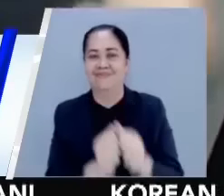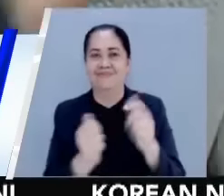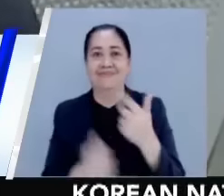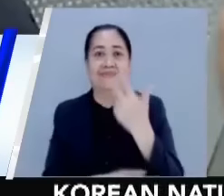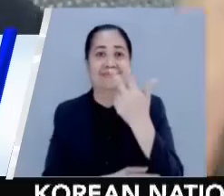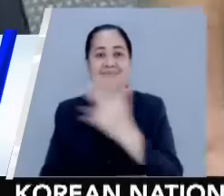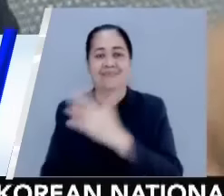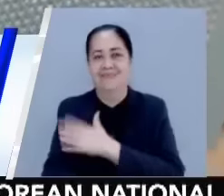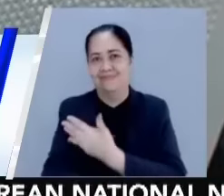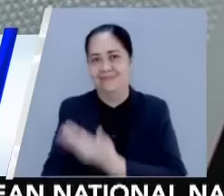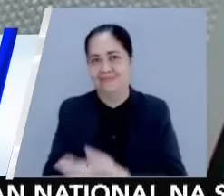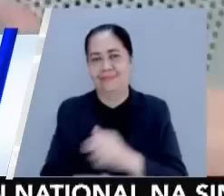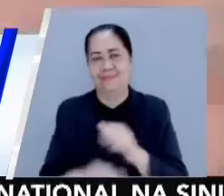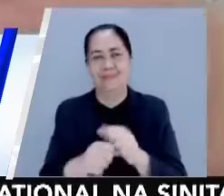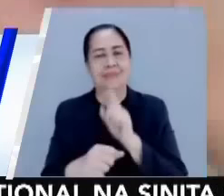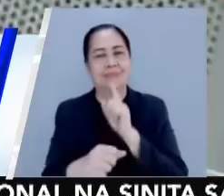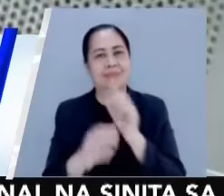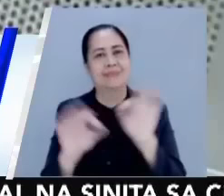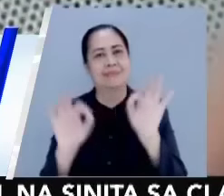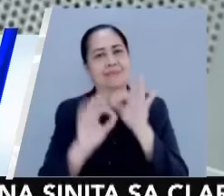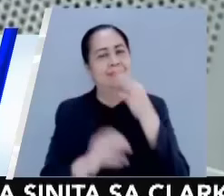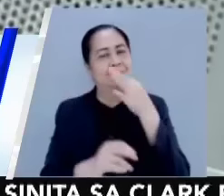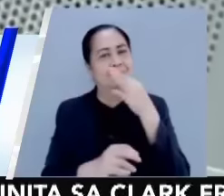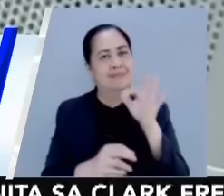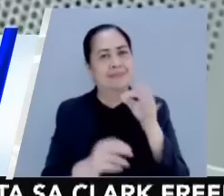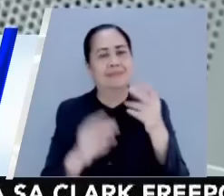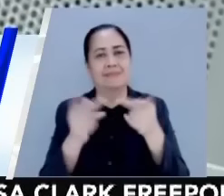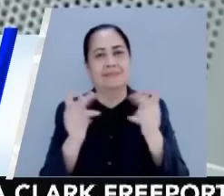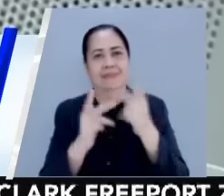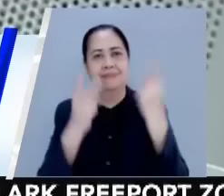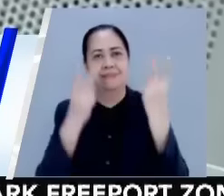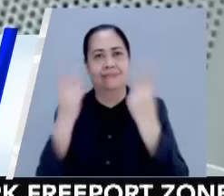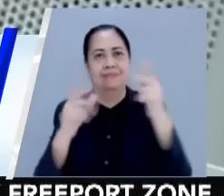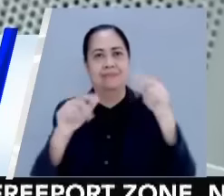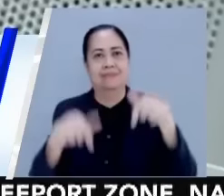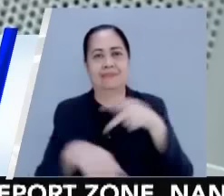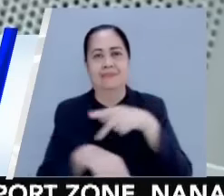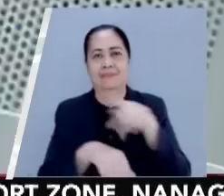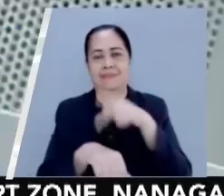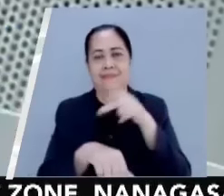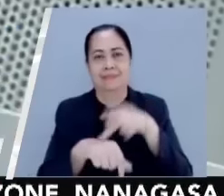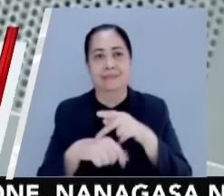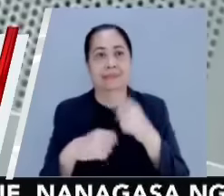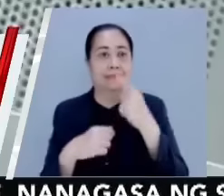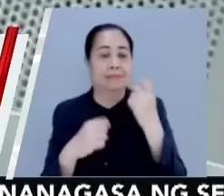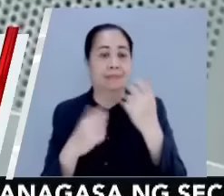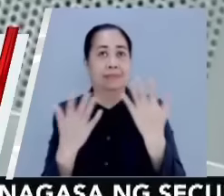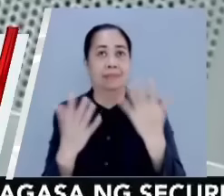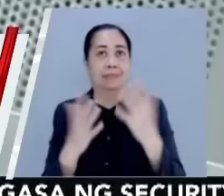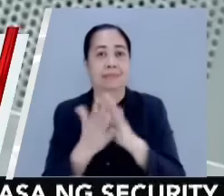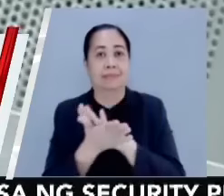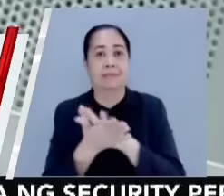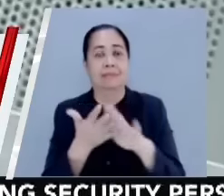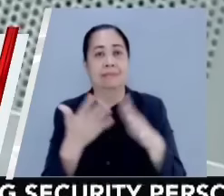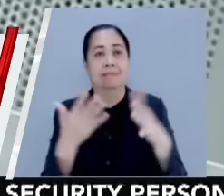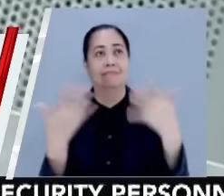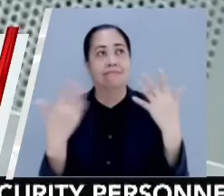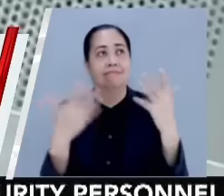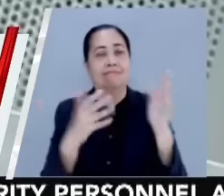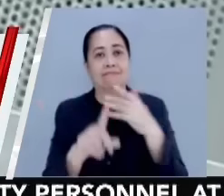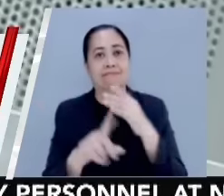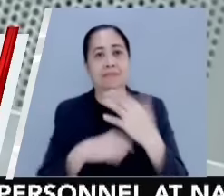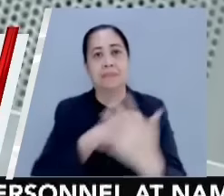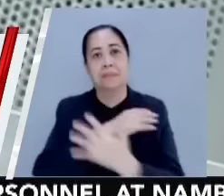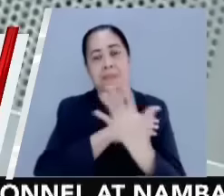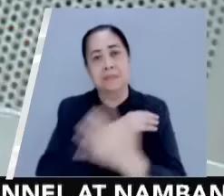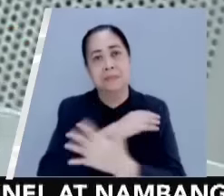sa isa raw sa pinakapaborito niyang pasyalan sa Pilipinas. Because of the nice atmosphere and the beaches